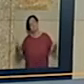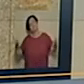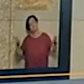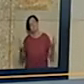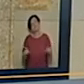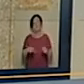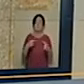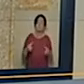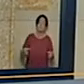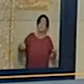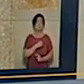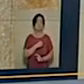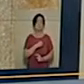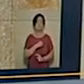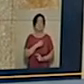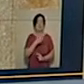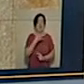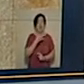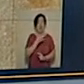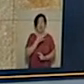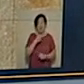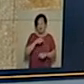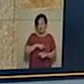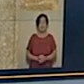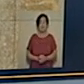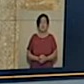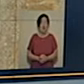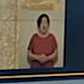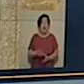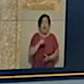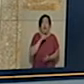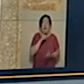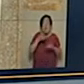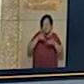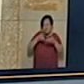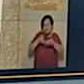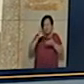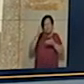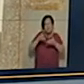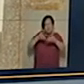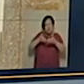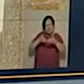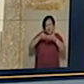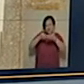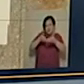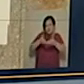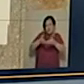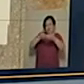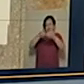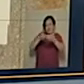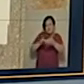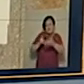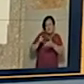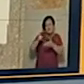διάφορες δράσεις για να έχουν αποτέλεσμα τη μεταφορά γνώσης στα παιδιά αυτά. Άρα πρώτη δράση βγήκαν έξω στην κοινωνία, βγήκαν στα μαγαζιά με συνοδεία καθηγητών και